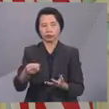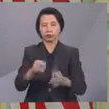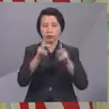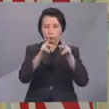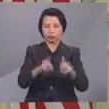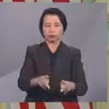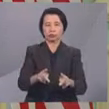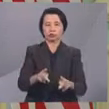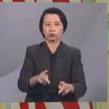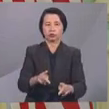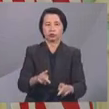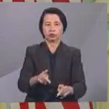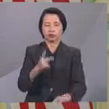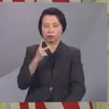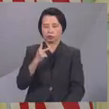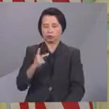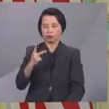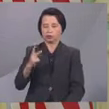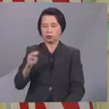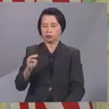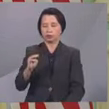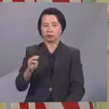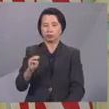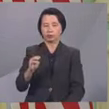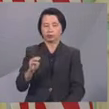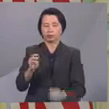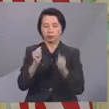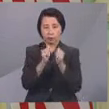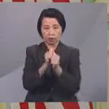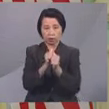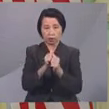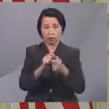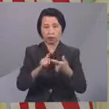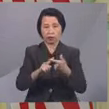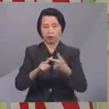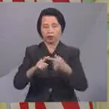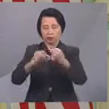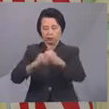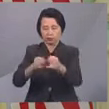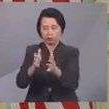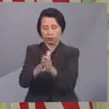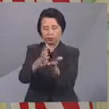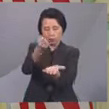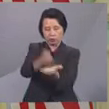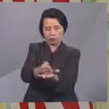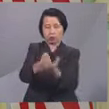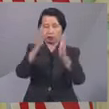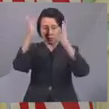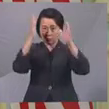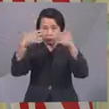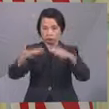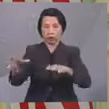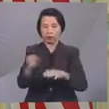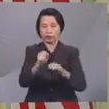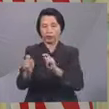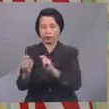pihak KKM, Kementerian Kesihatan bersama dengan pihak Jabatan Imigresen Malaysia telah pun mengambil